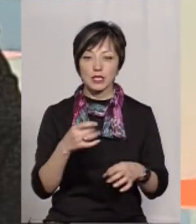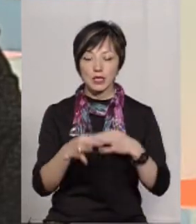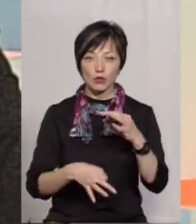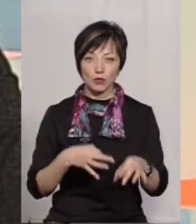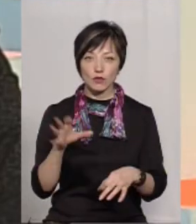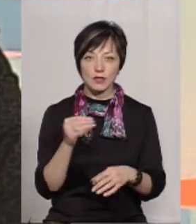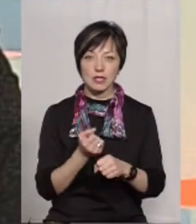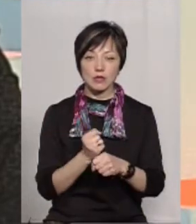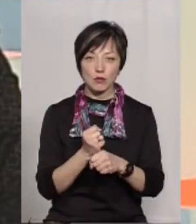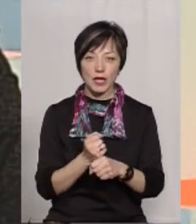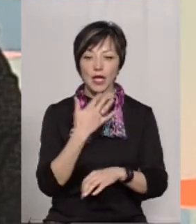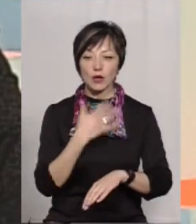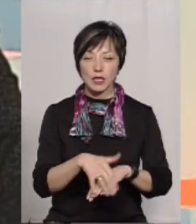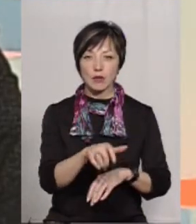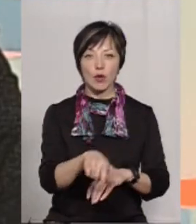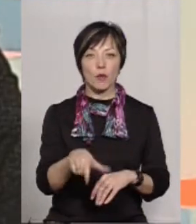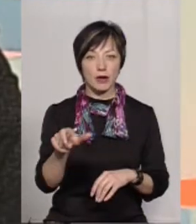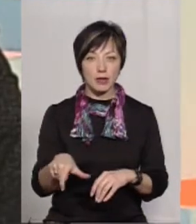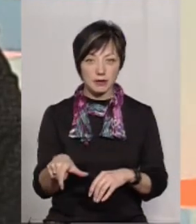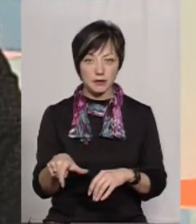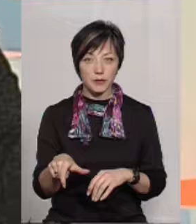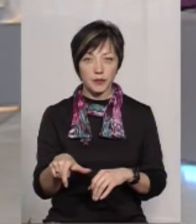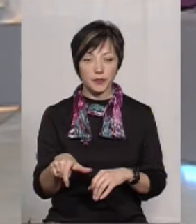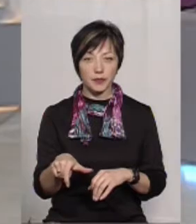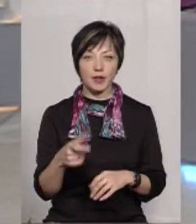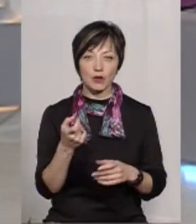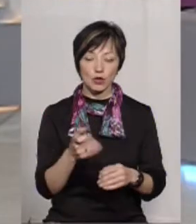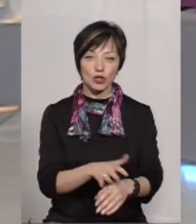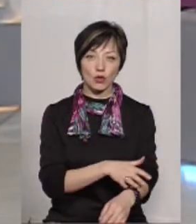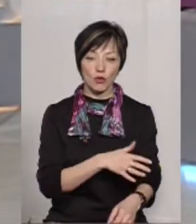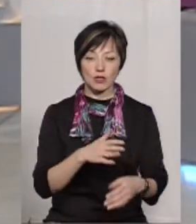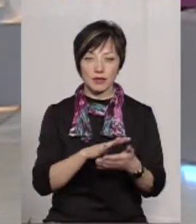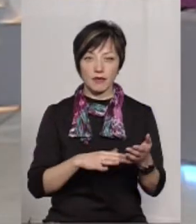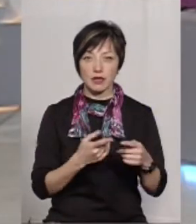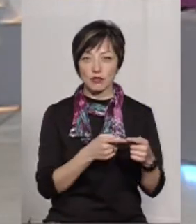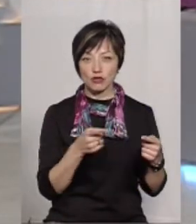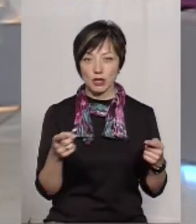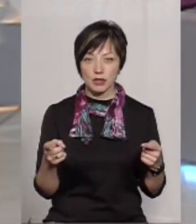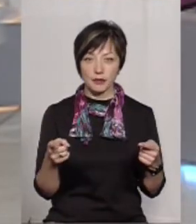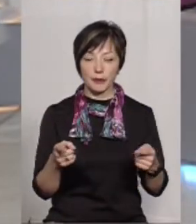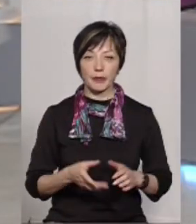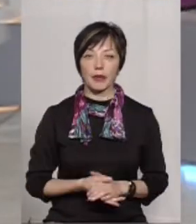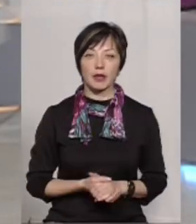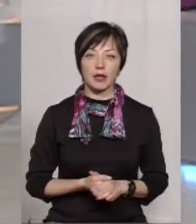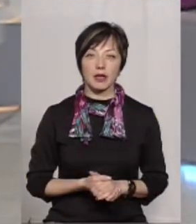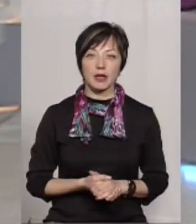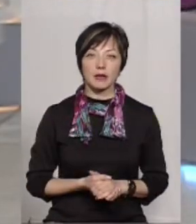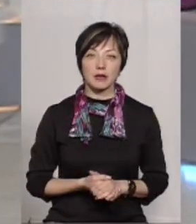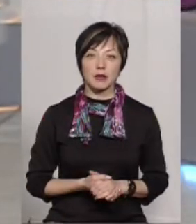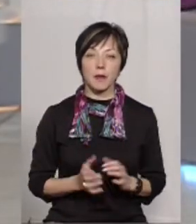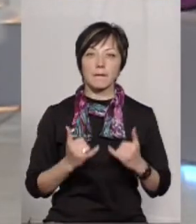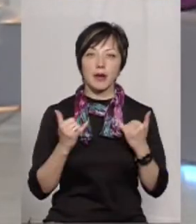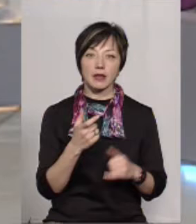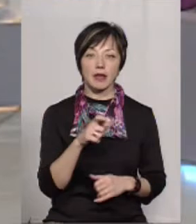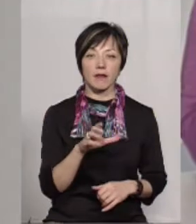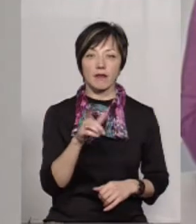добу це все зробити, так, то іноземні громадяни... Ну, трошки довше триває цей час. Пане Євгене, тепер